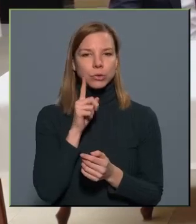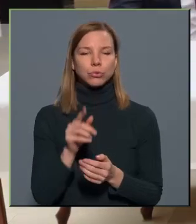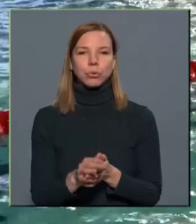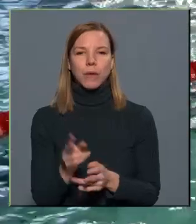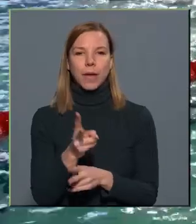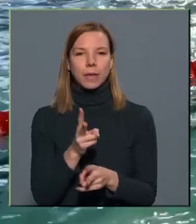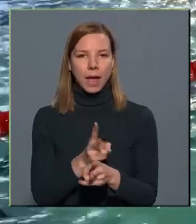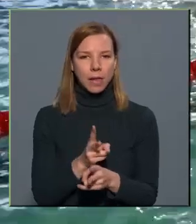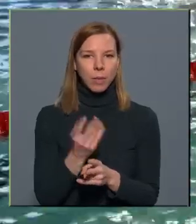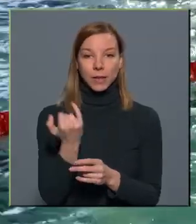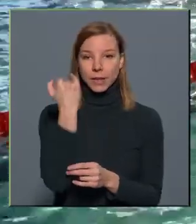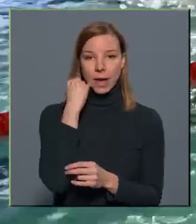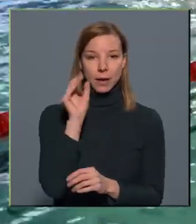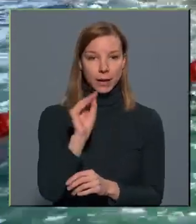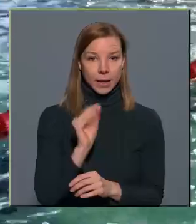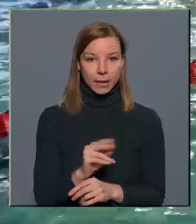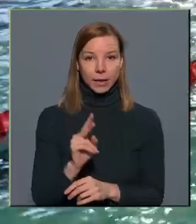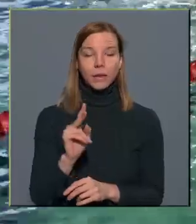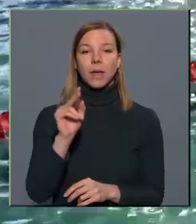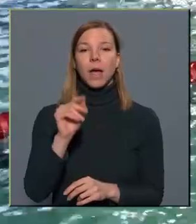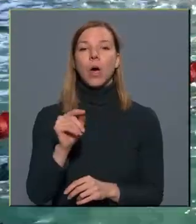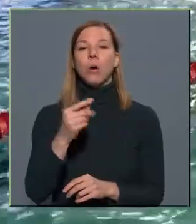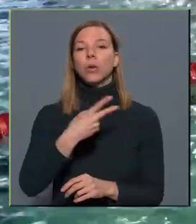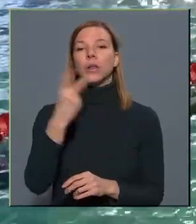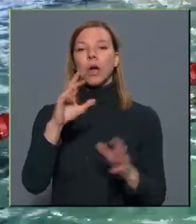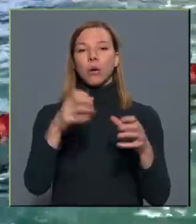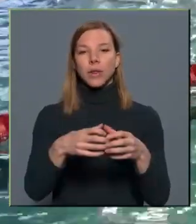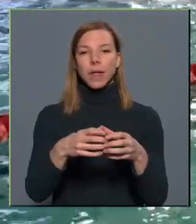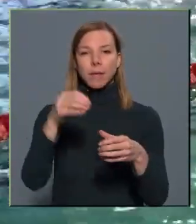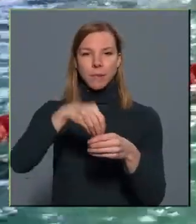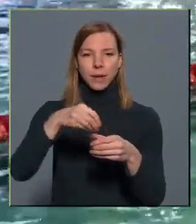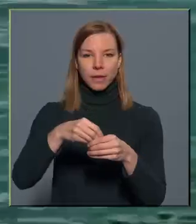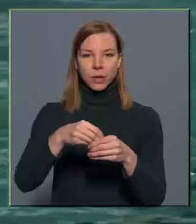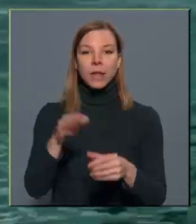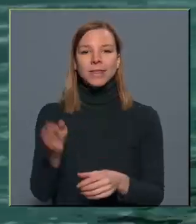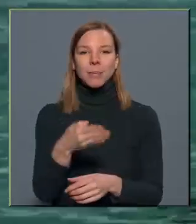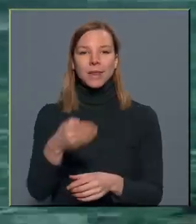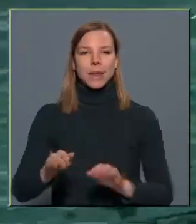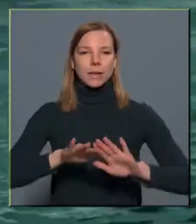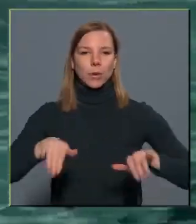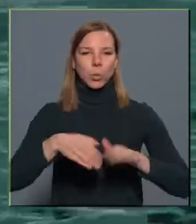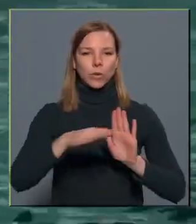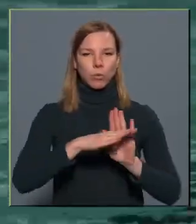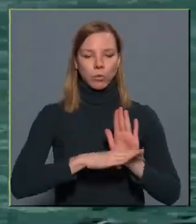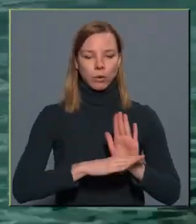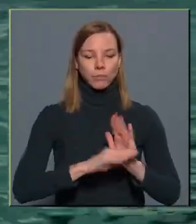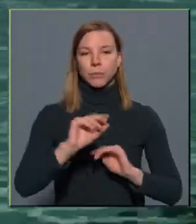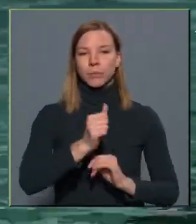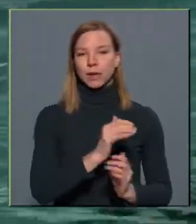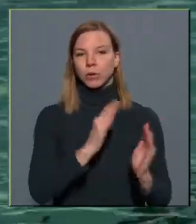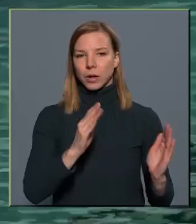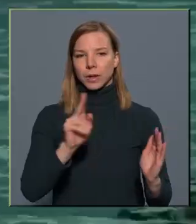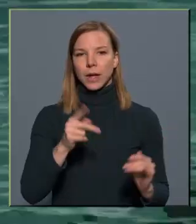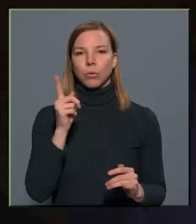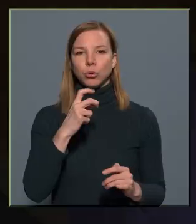bejelentette, hogy a szakosztály részese lett a nemzeti úszóprogramnak, amelynek első szakaszáról Túri György a következőket mondta